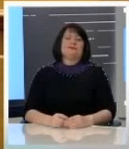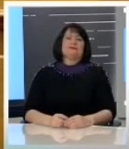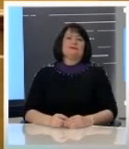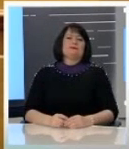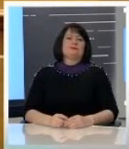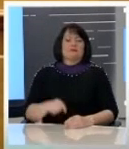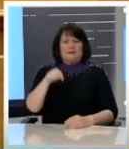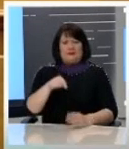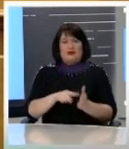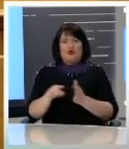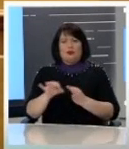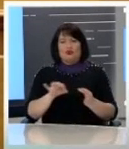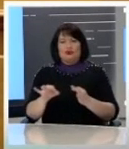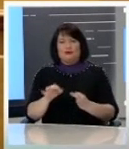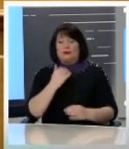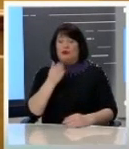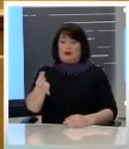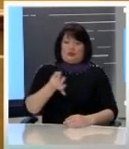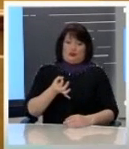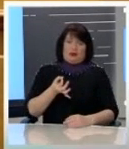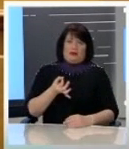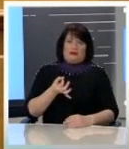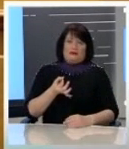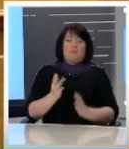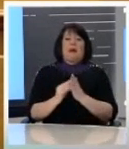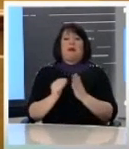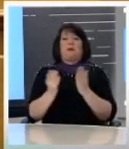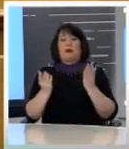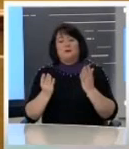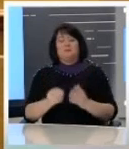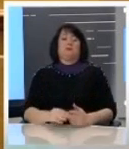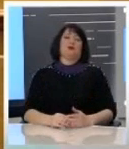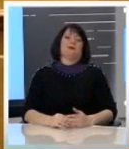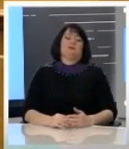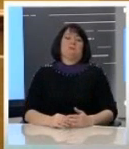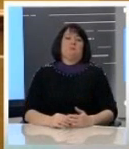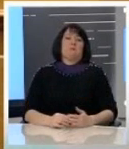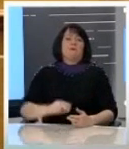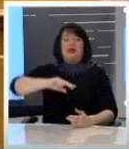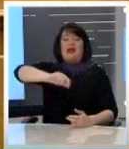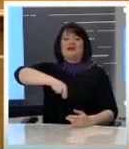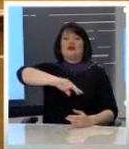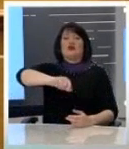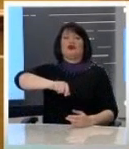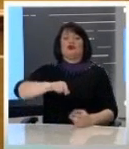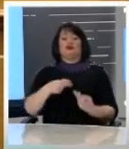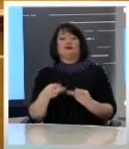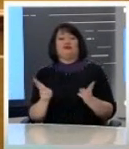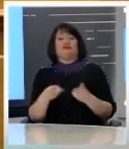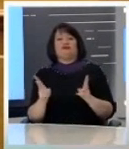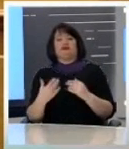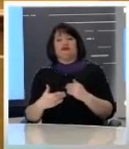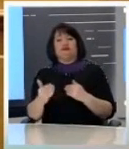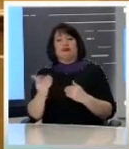Στο παρόν νομοσχέδιο δεν μπορεί να λέει κάποιος παράδειγμα ότι τα καζίνο επιτρέπεται από τούτο και εξής